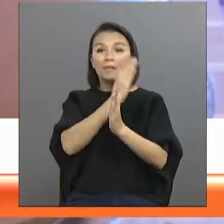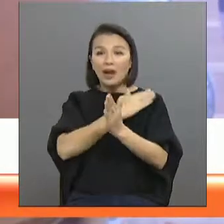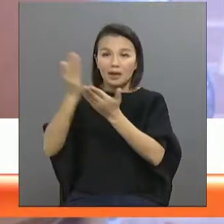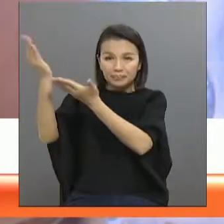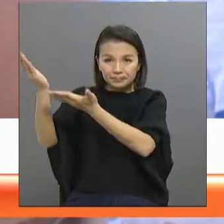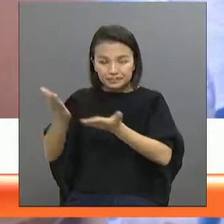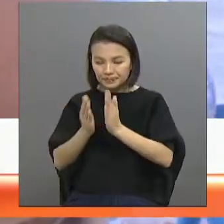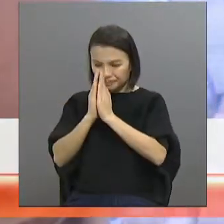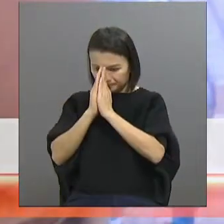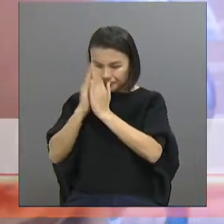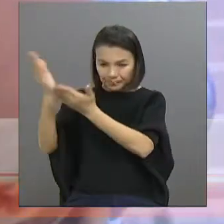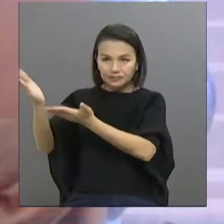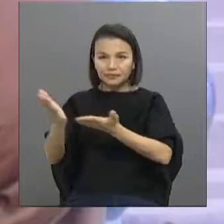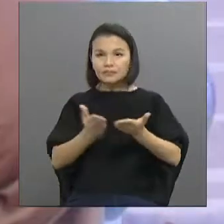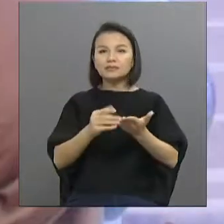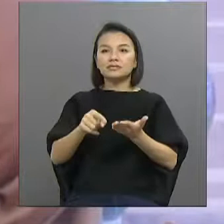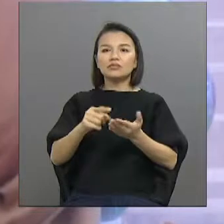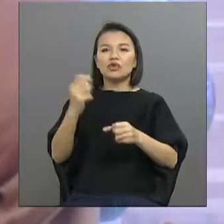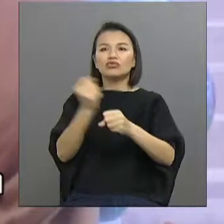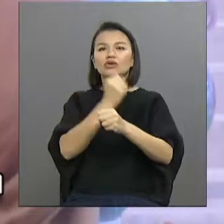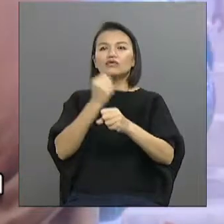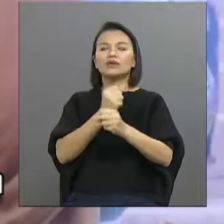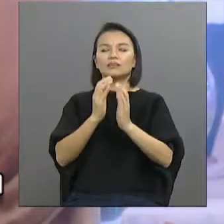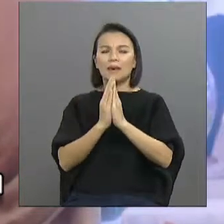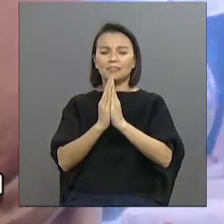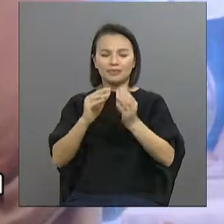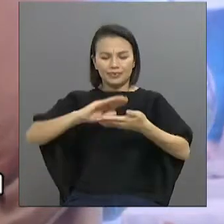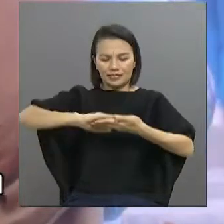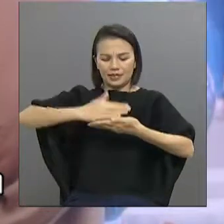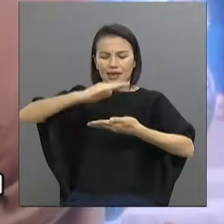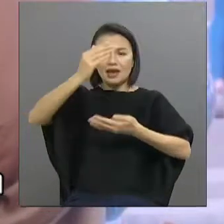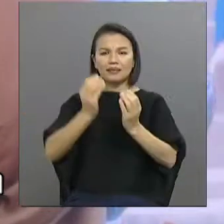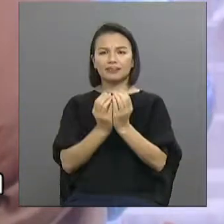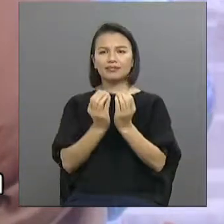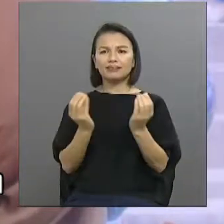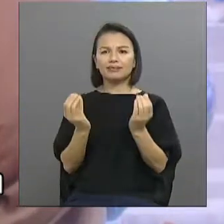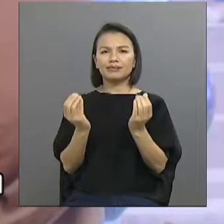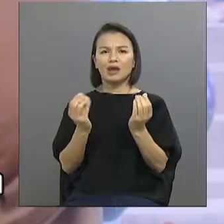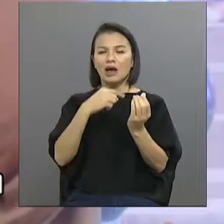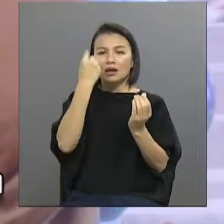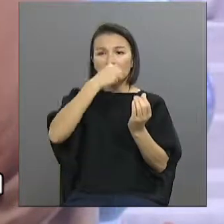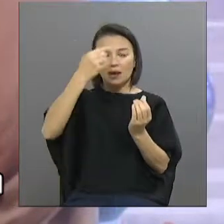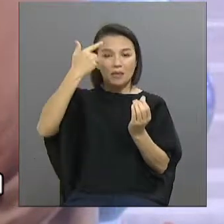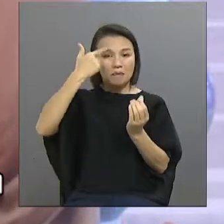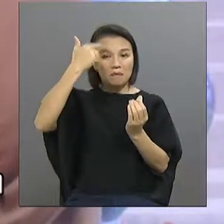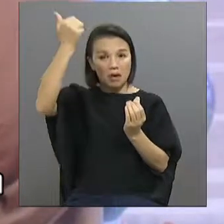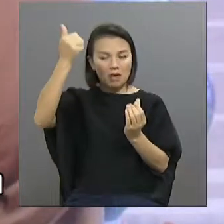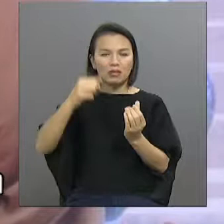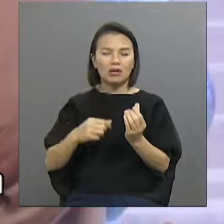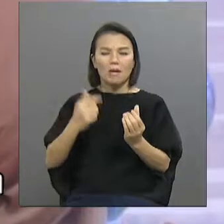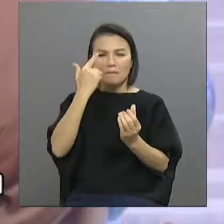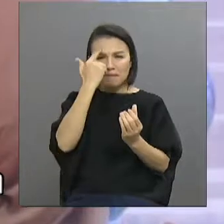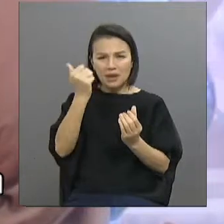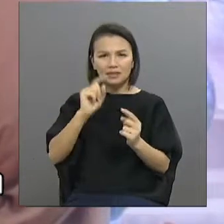าไปเป็นการฝึกหัดเทศพ่องเอาผู้ที่เพิ่นมีความรู้ความเข้าใจแล้วมาเทศเทศนา